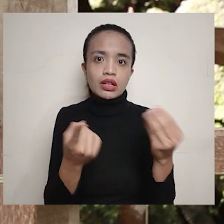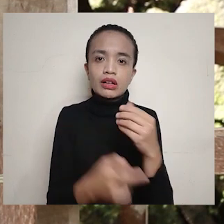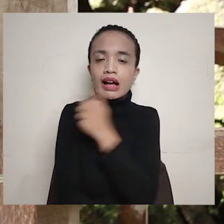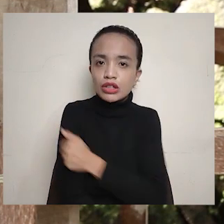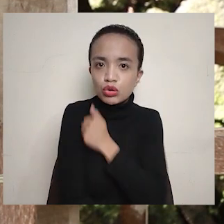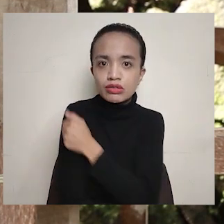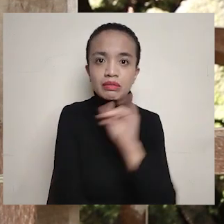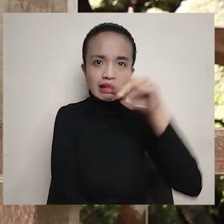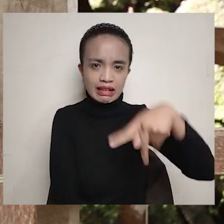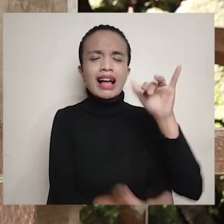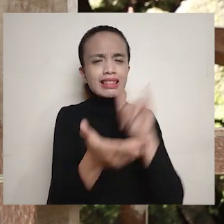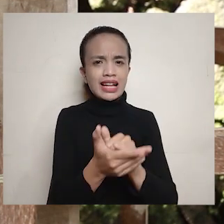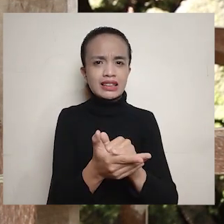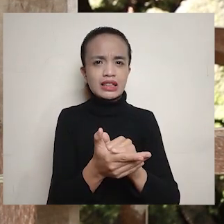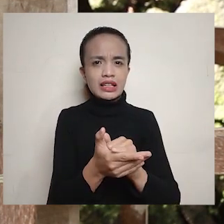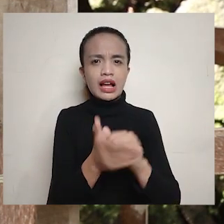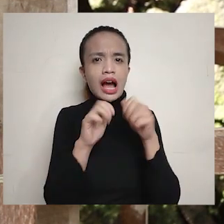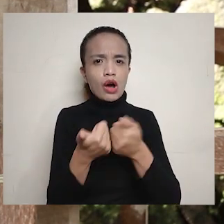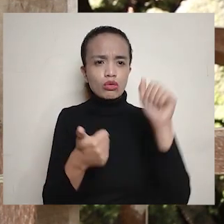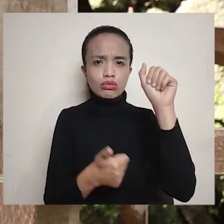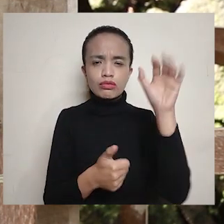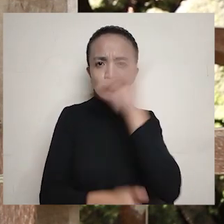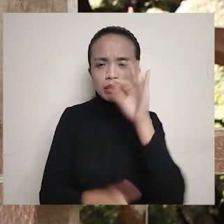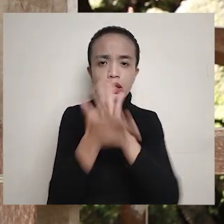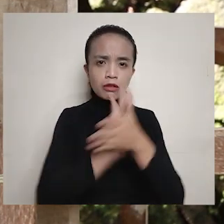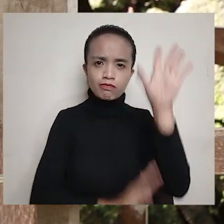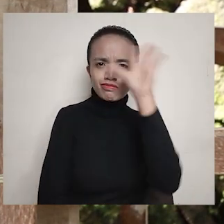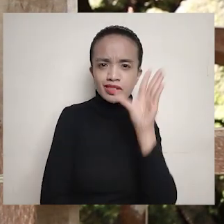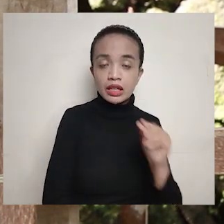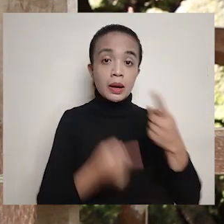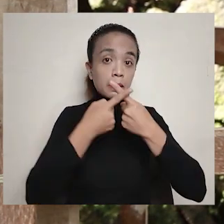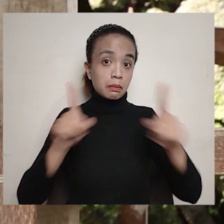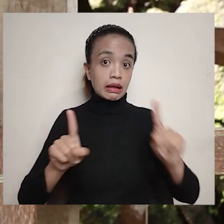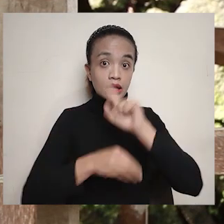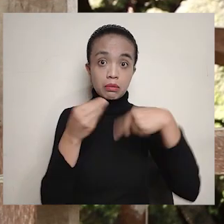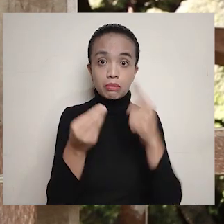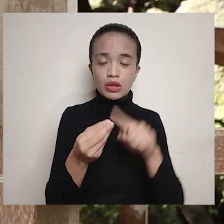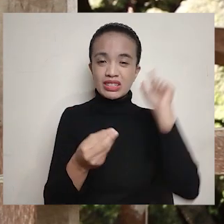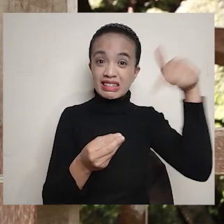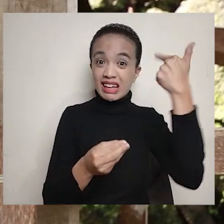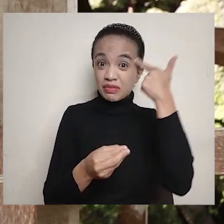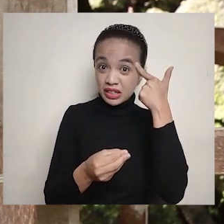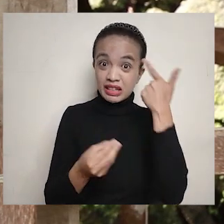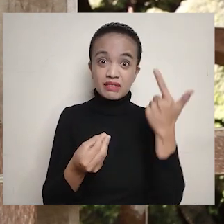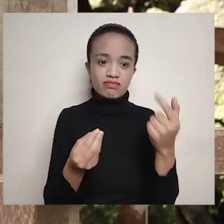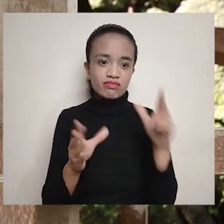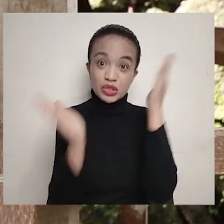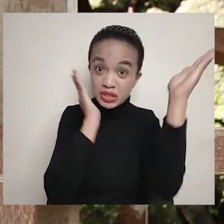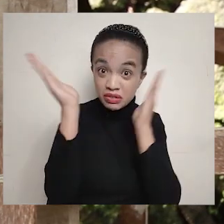Filipino. Ngayon, pero pag yung pagdating naman na sa ano ng governance, you know, delivery of basic